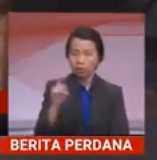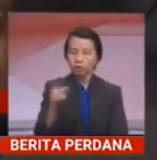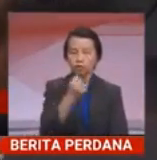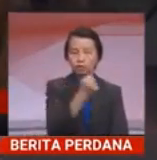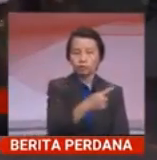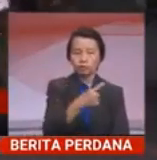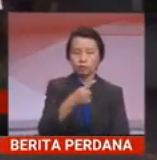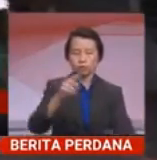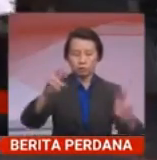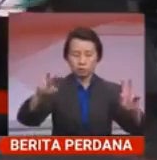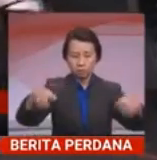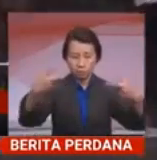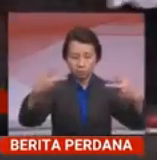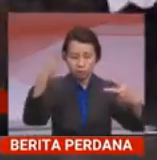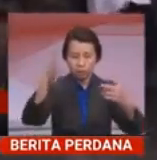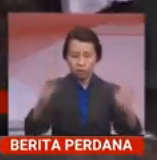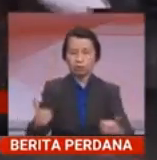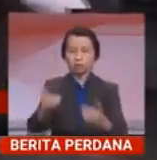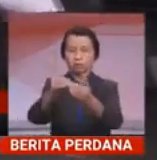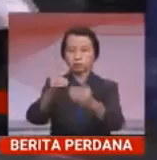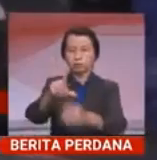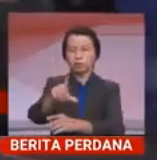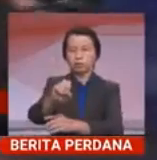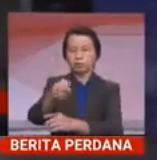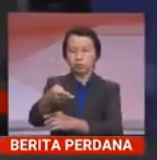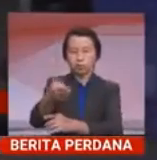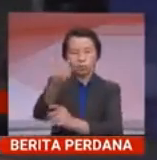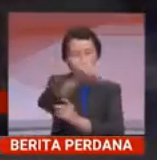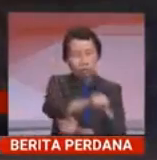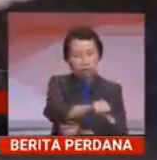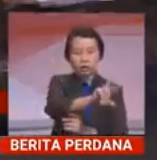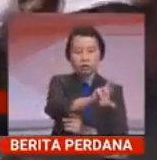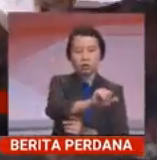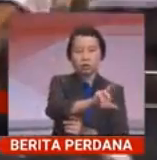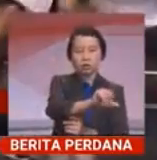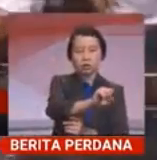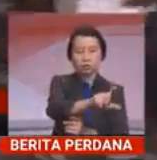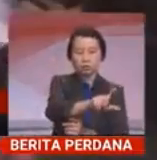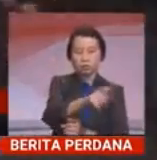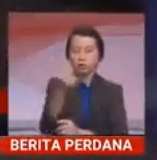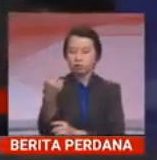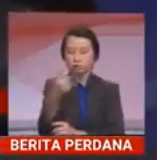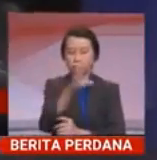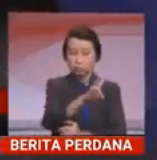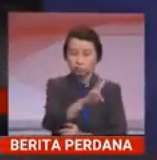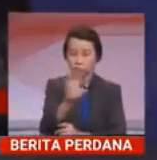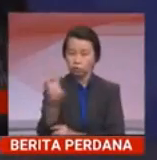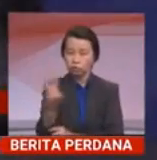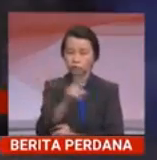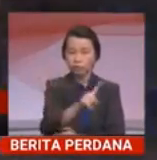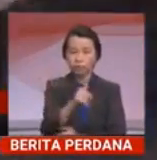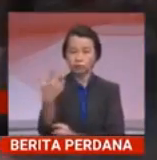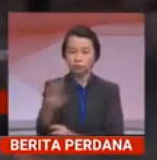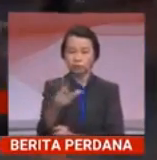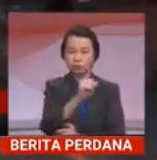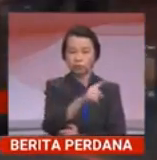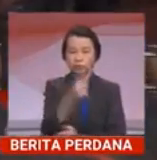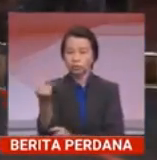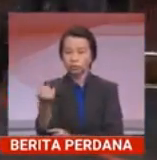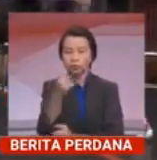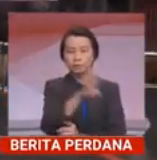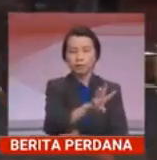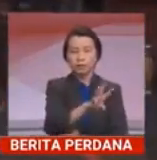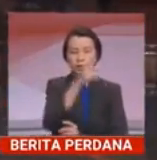1-11 di separuh akhir akan bertemu Lo Wiwen yang menewaskan Rachel Arnold 11-7, 6-1, 13-11,